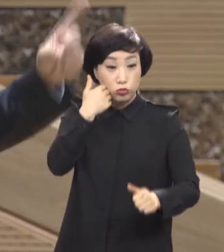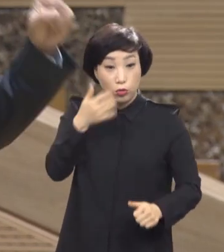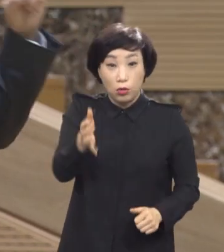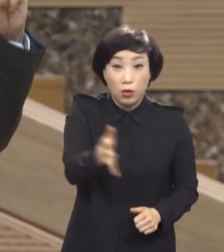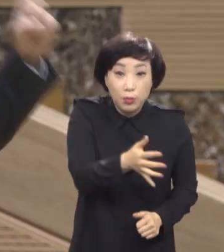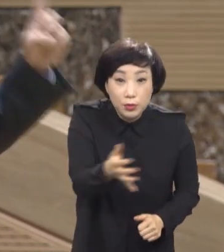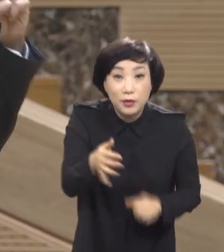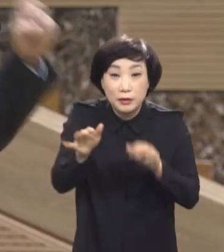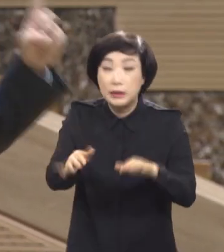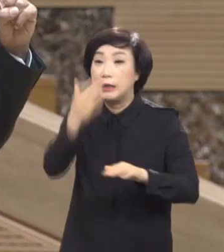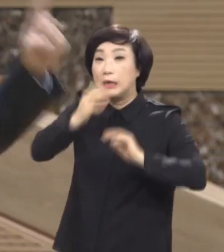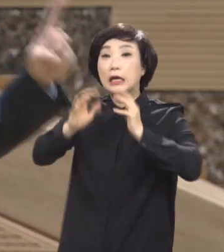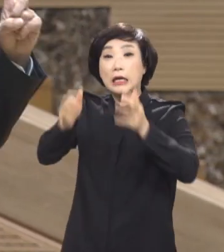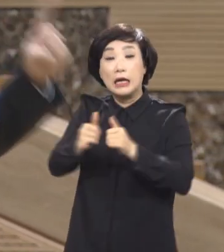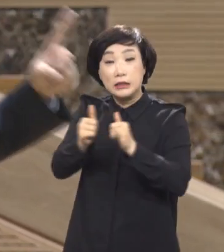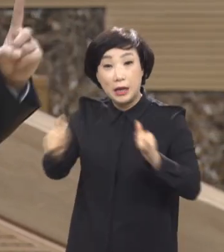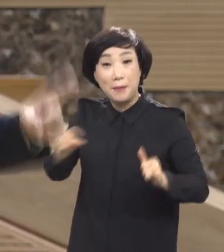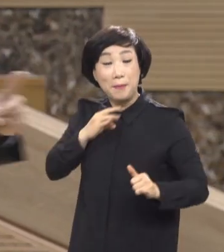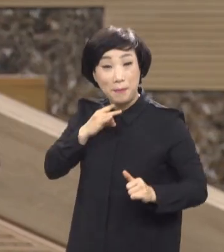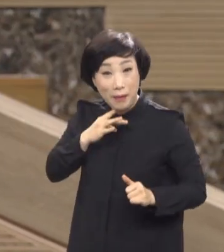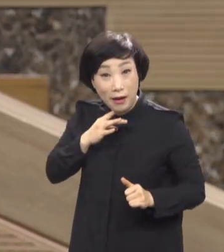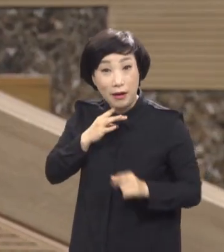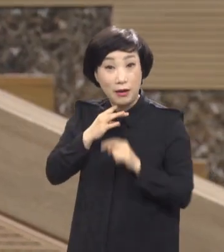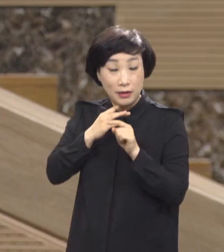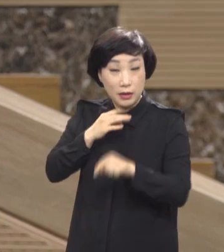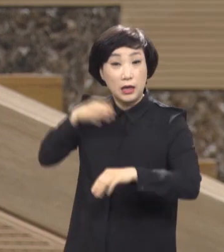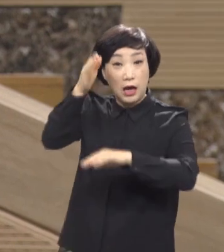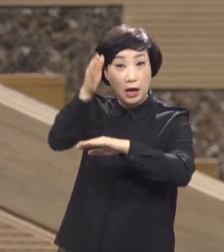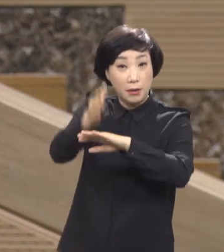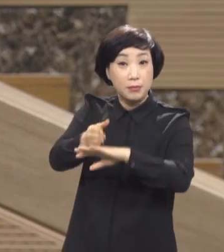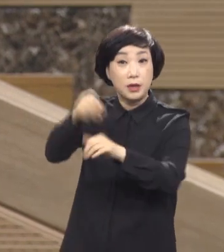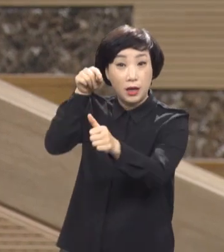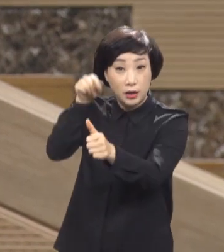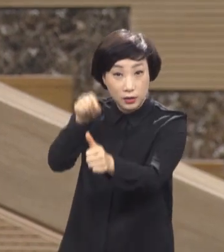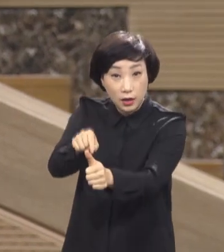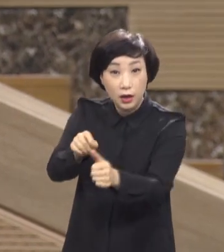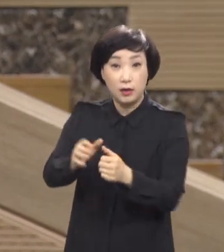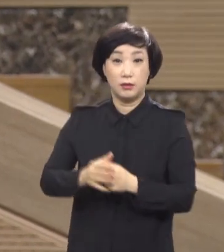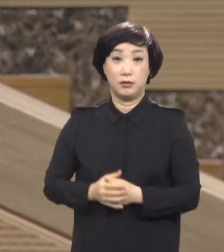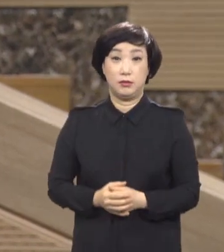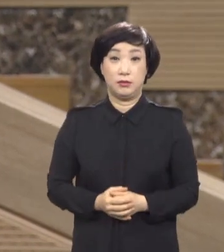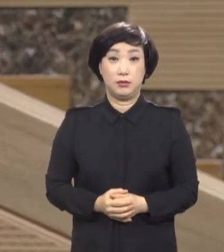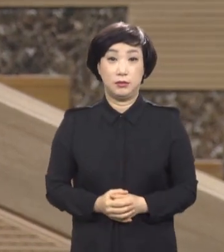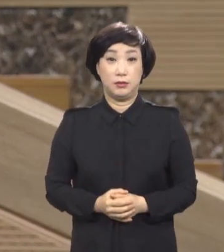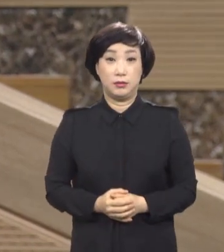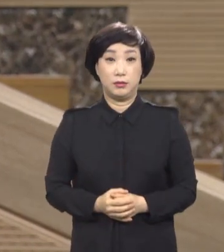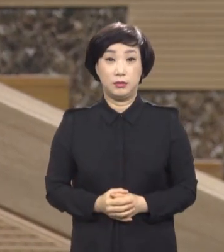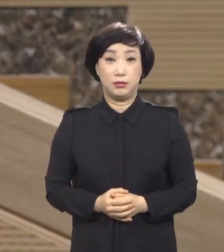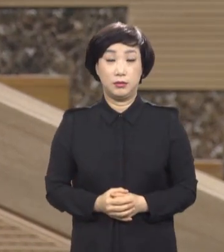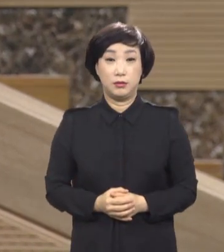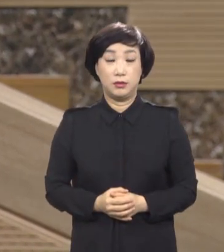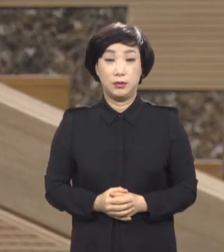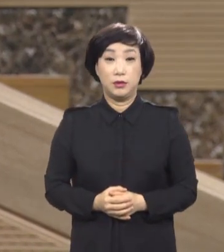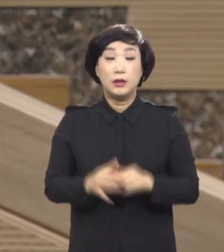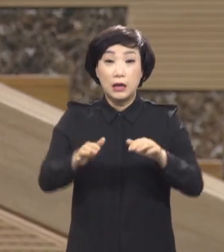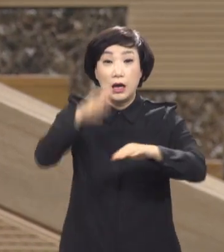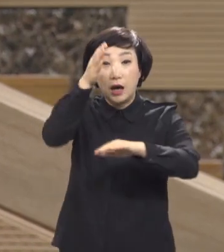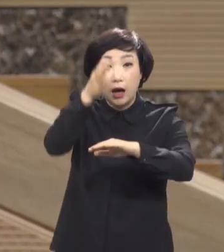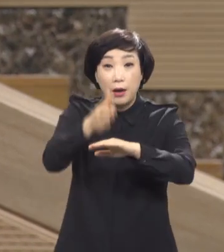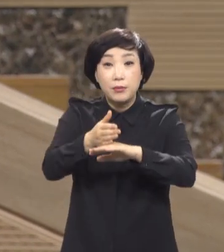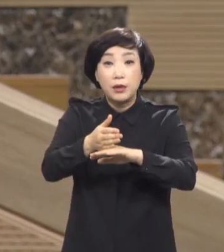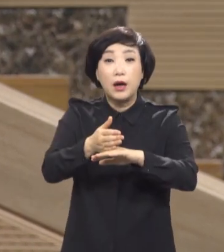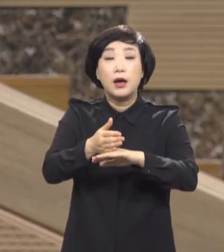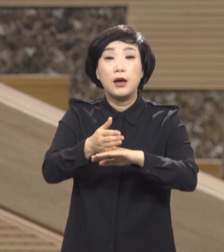이스라엘 민족에게 감사하라고 말하면서 감사의